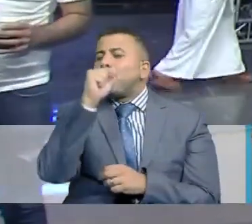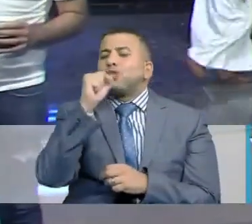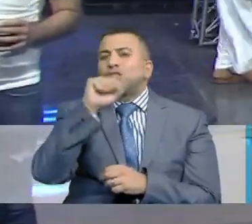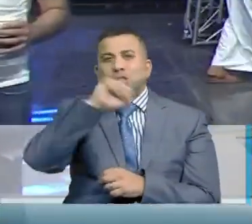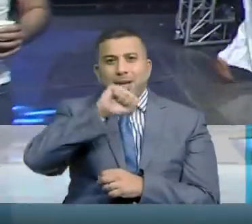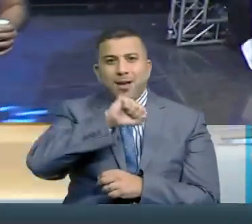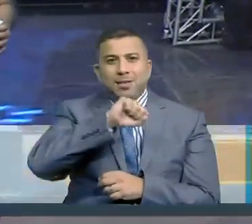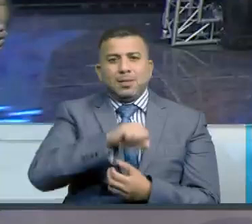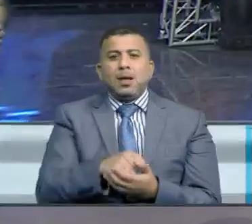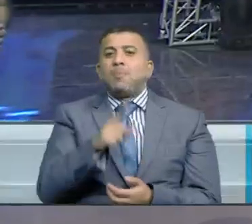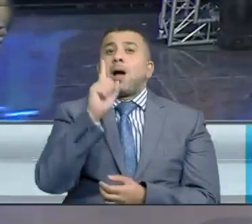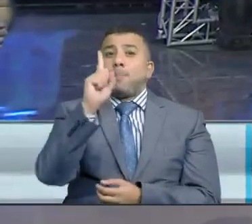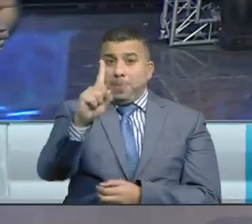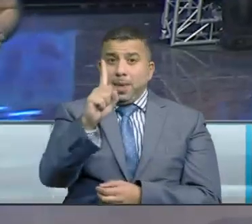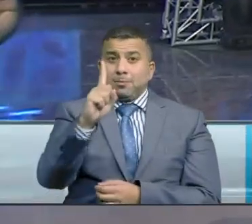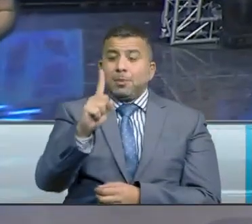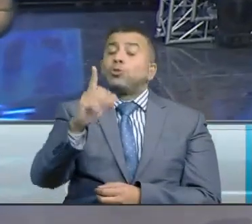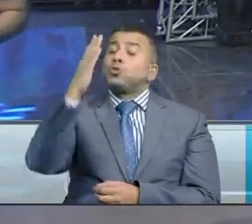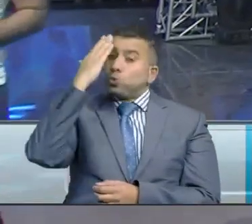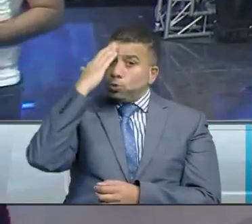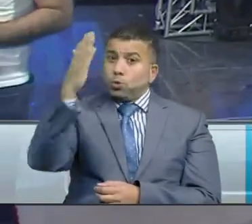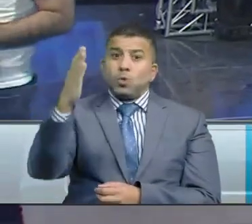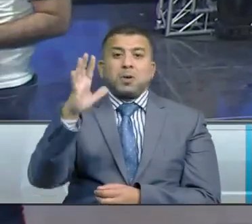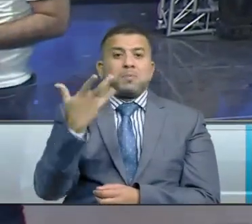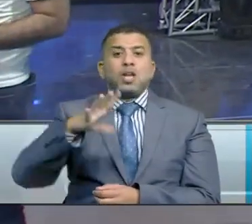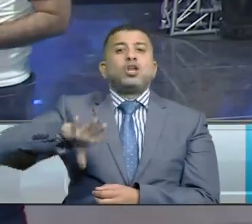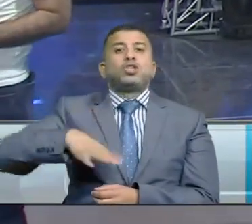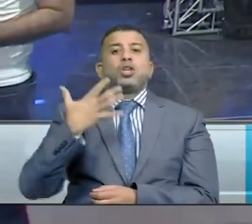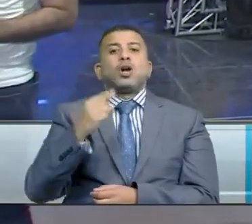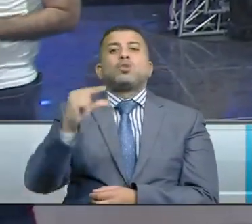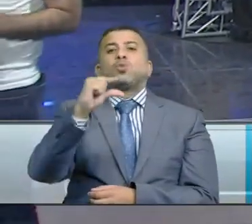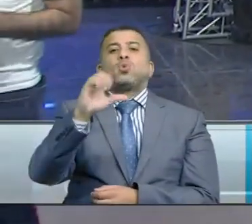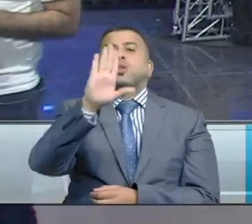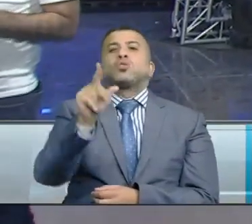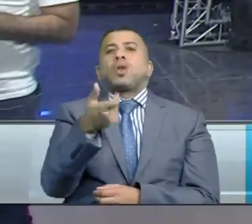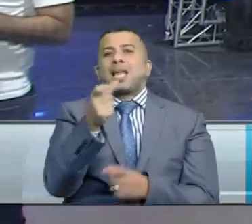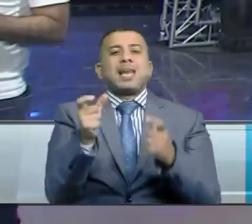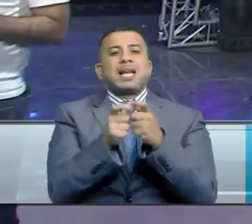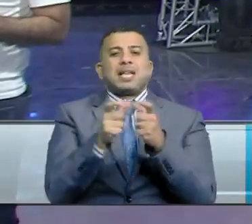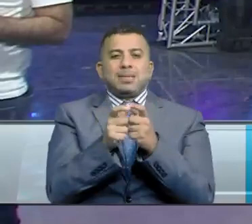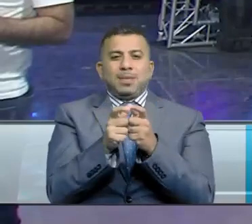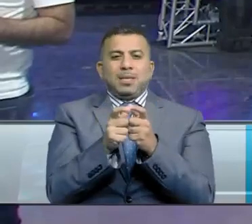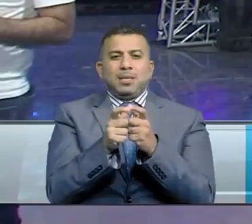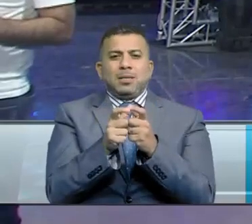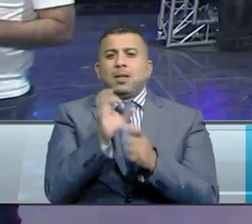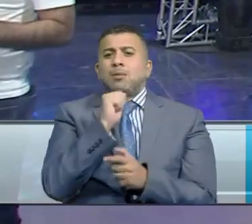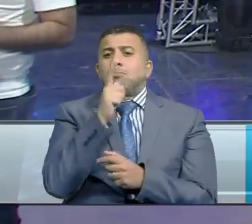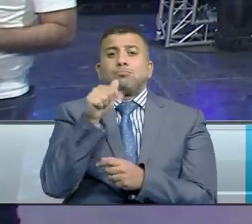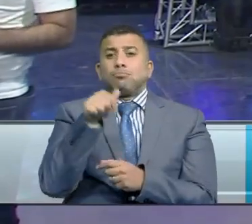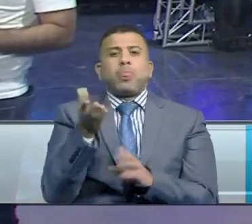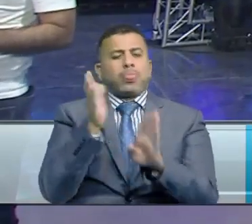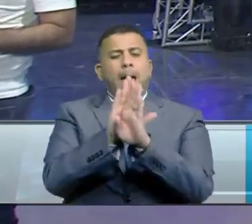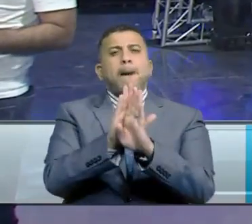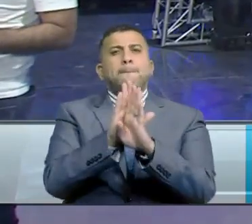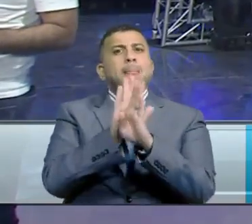بداية نتوجه بالشكر إلى صاحب السمو الشيخ الدكتور سلطان بن محمد القاسمي الذي يدعم